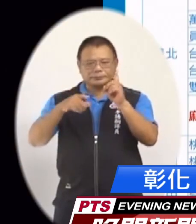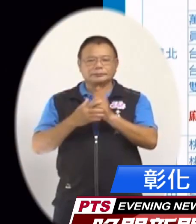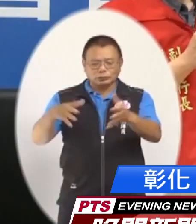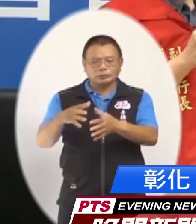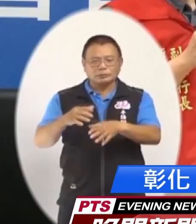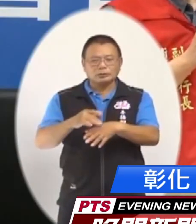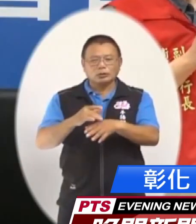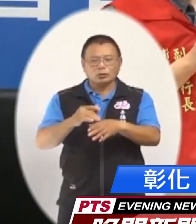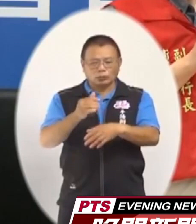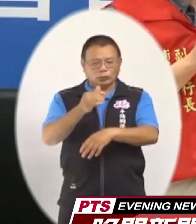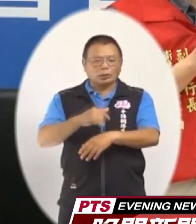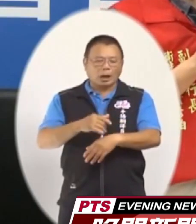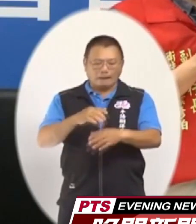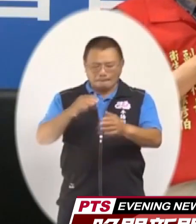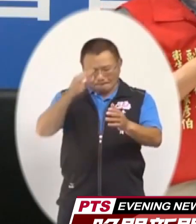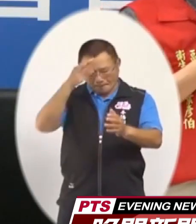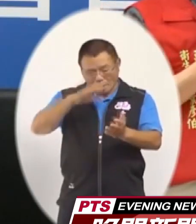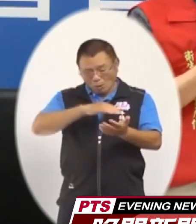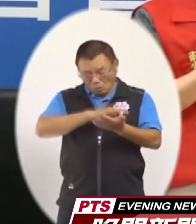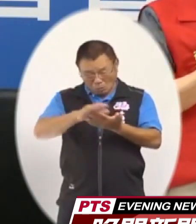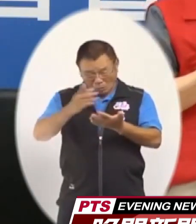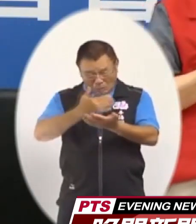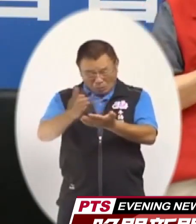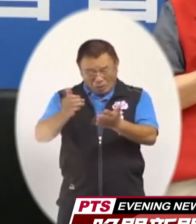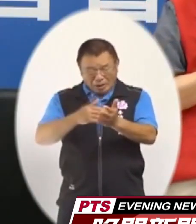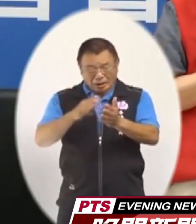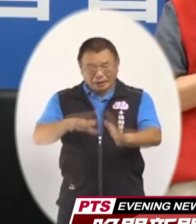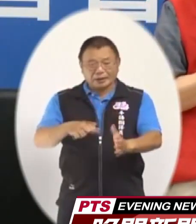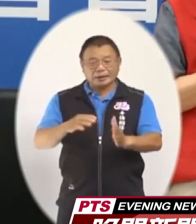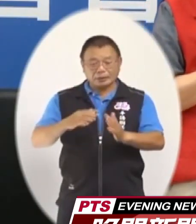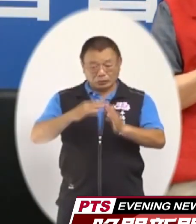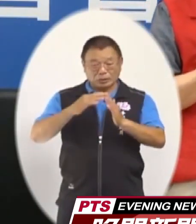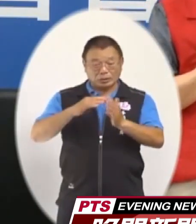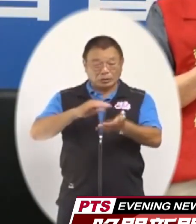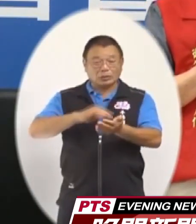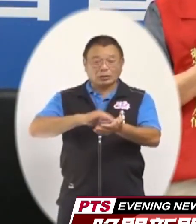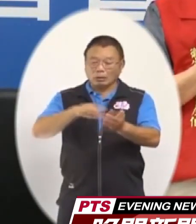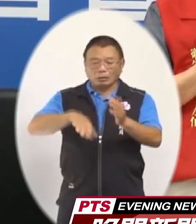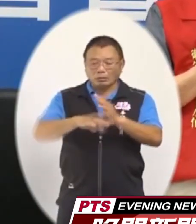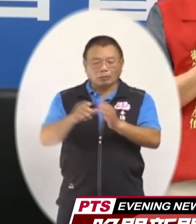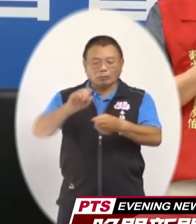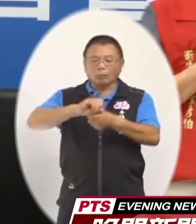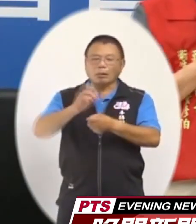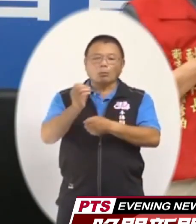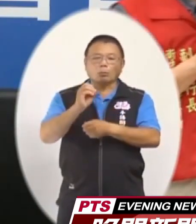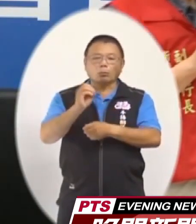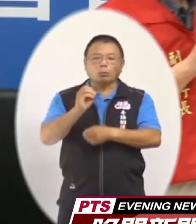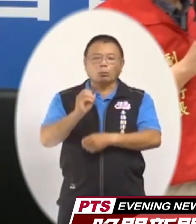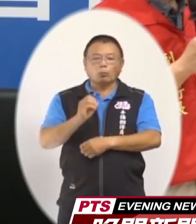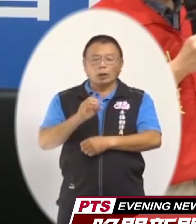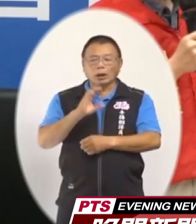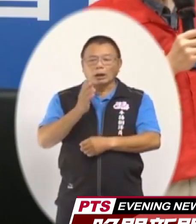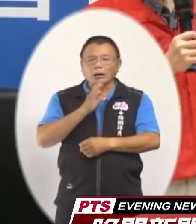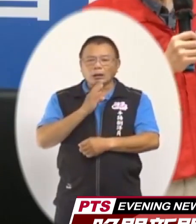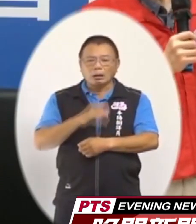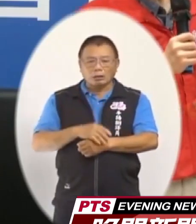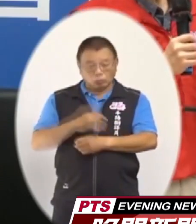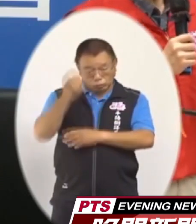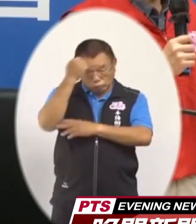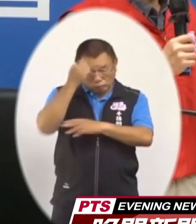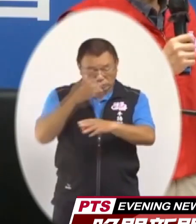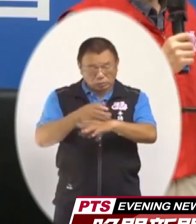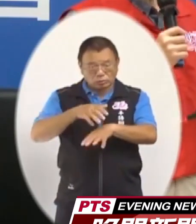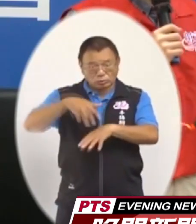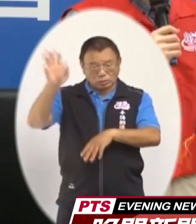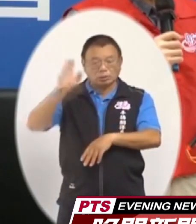有关联。 在护理之家跟病房清空隔离之后呢，目前在院内没有新增加的病例。可是住